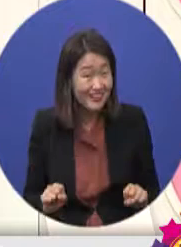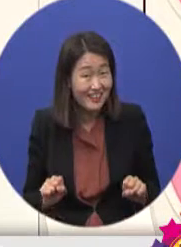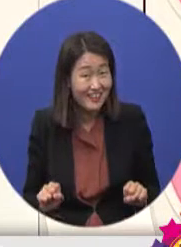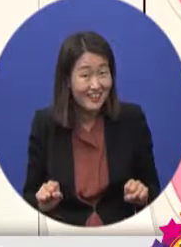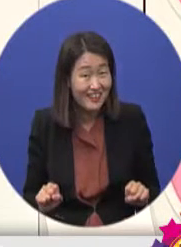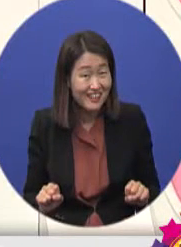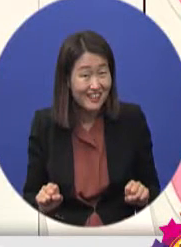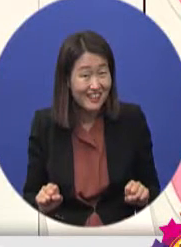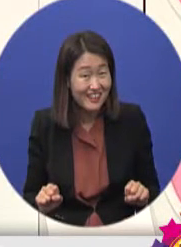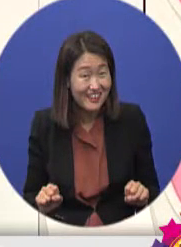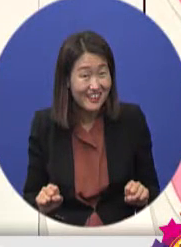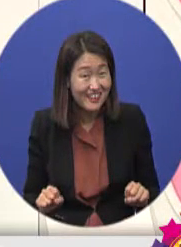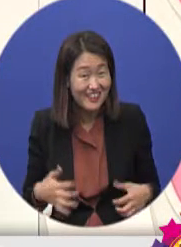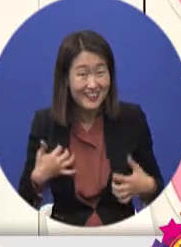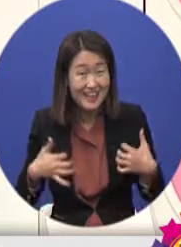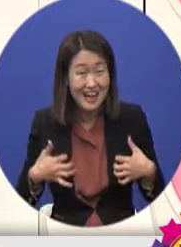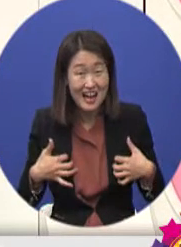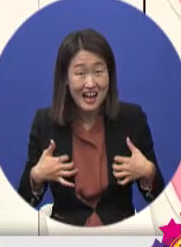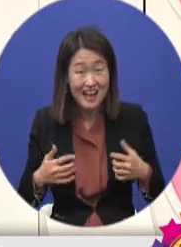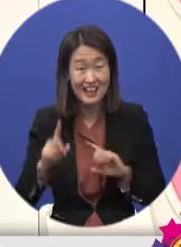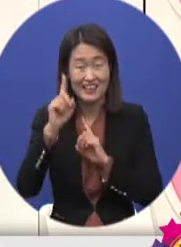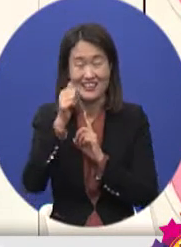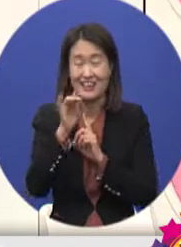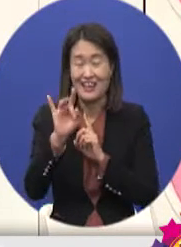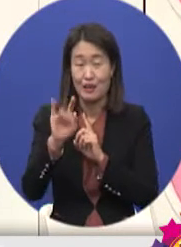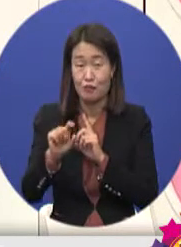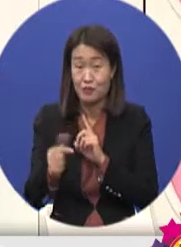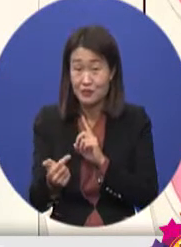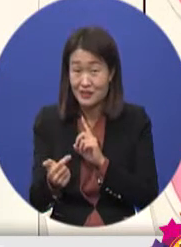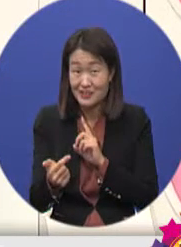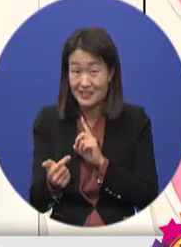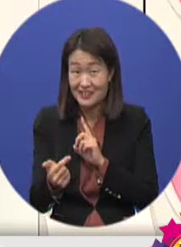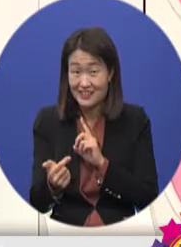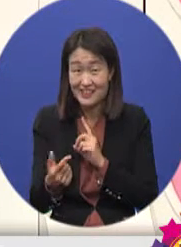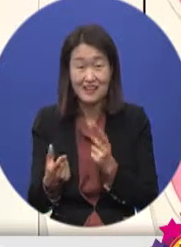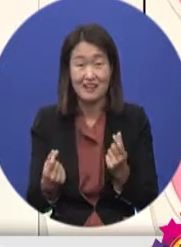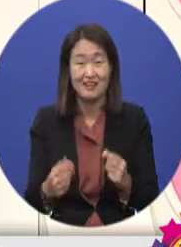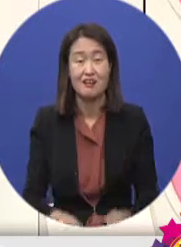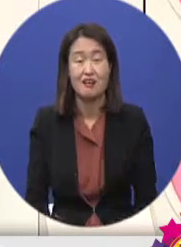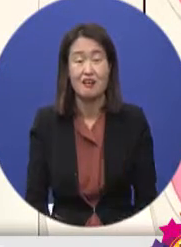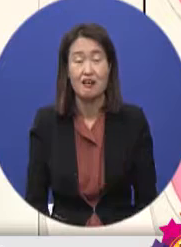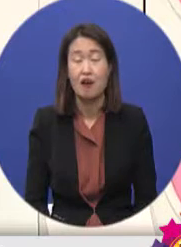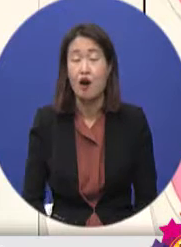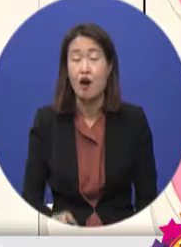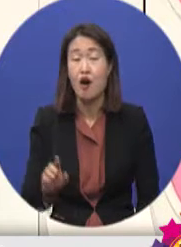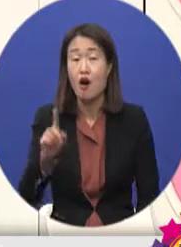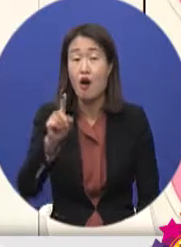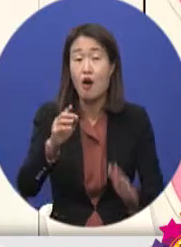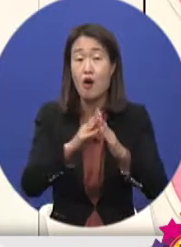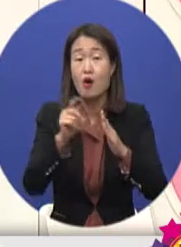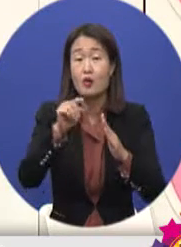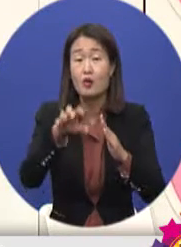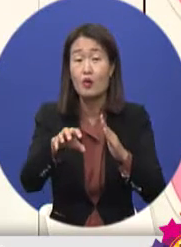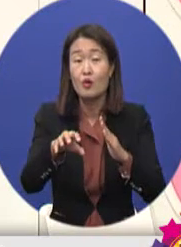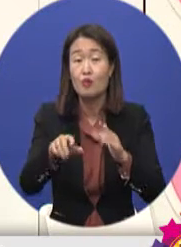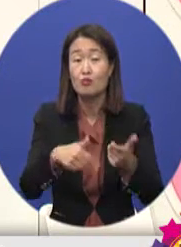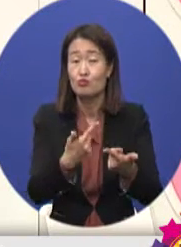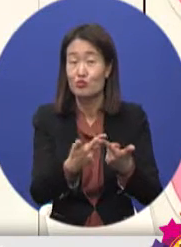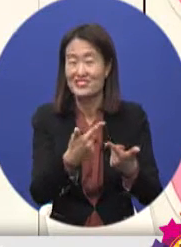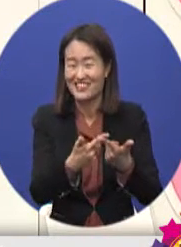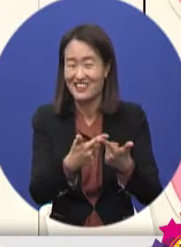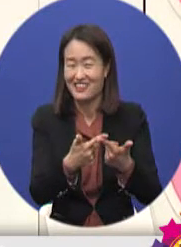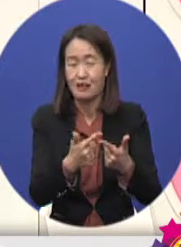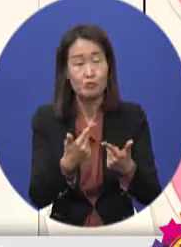안녕하세요. 안녕하세요. 반갑습니다. 이혜분입니다. 네. 어디서 오셨어요? 네. 부산에서